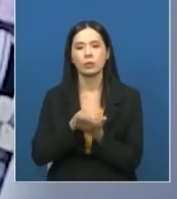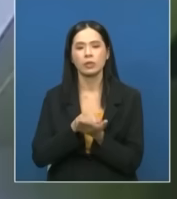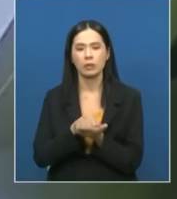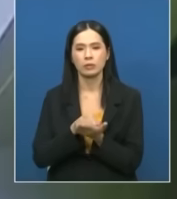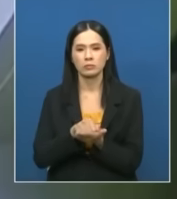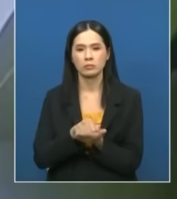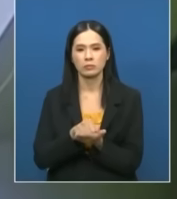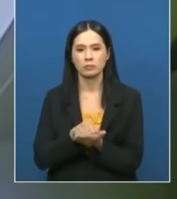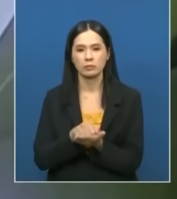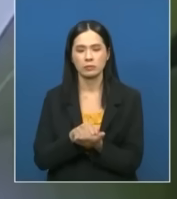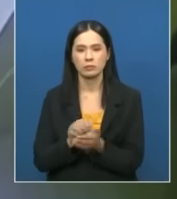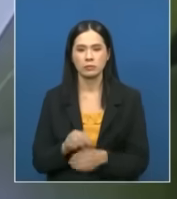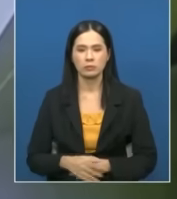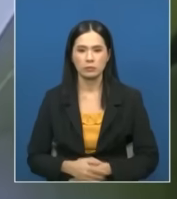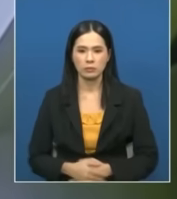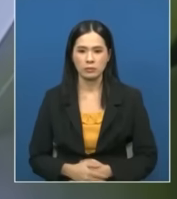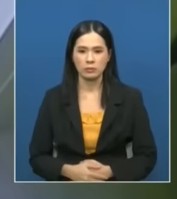าขณะเดียวกัน